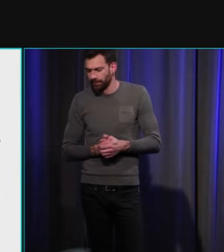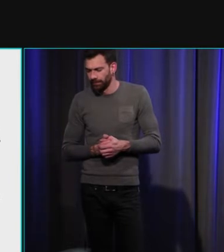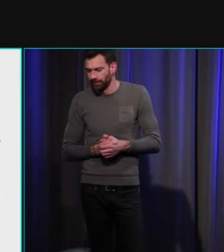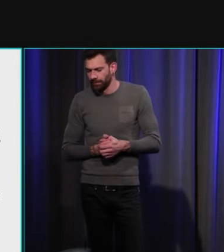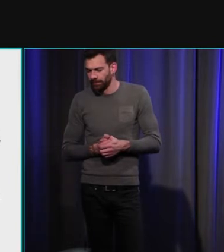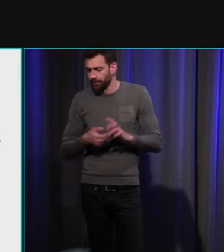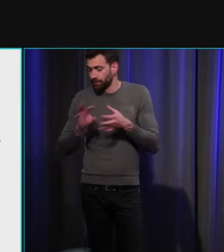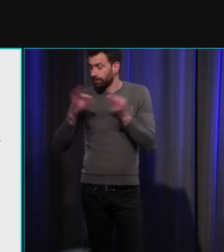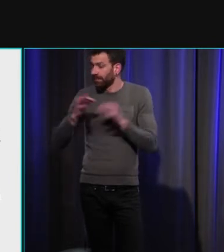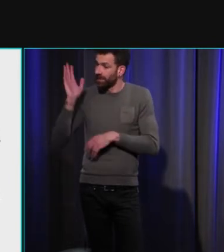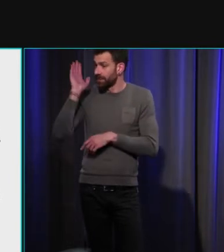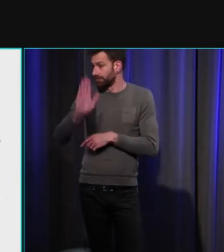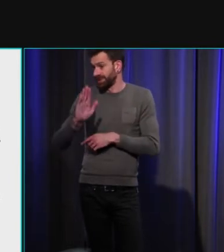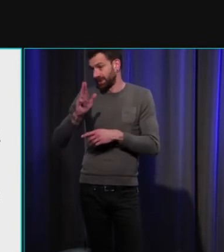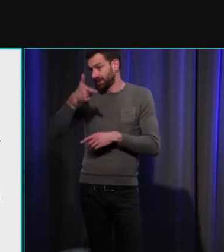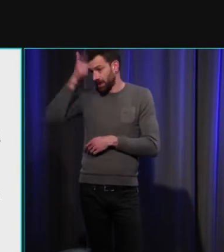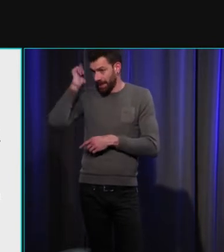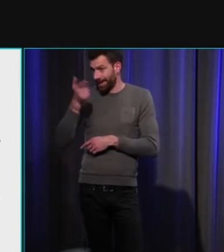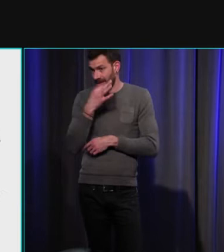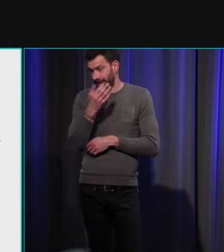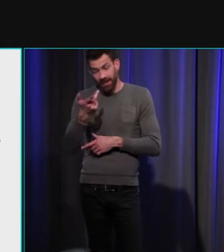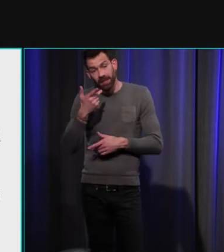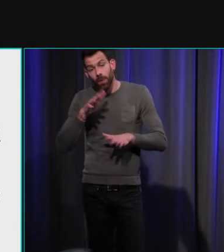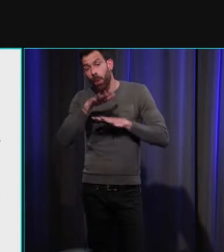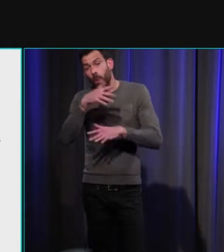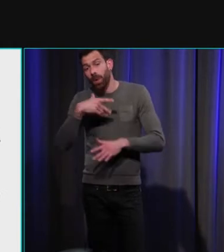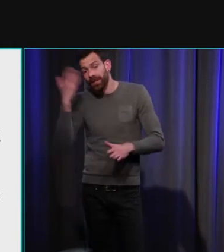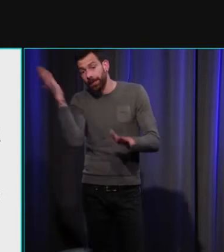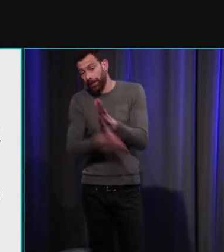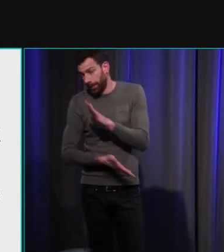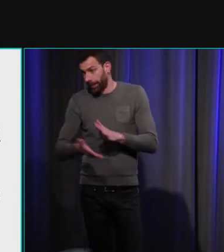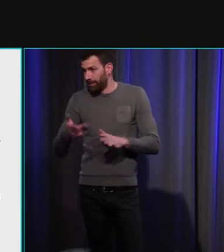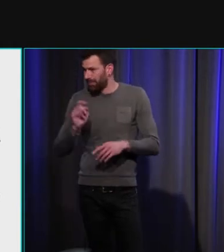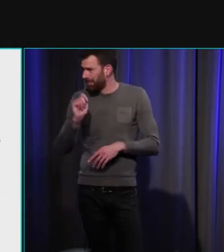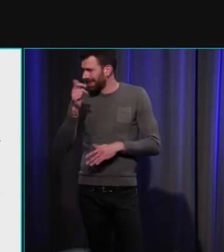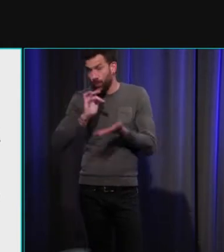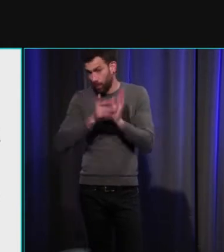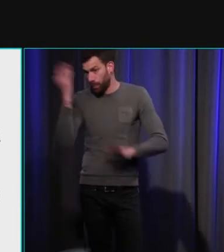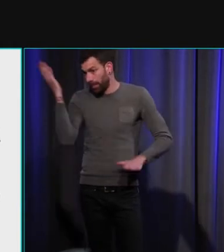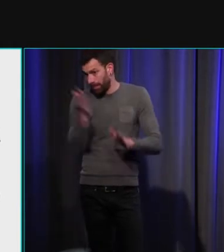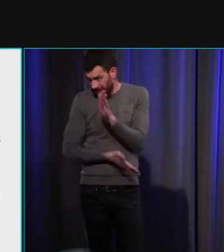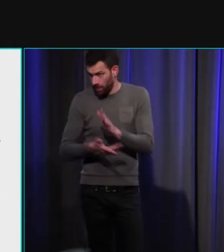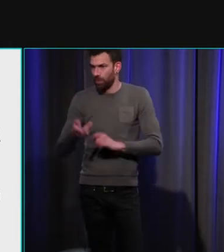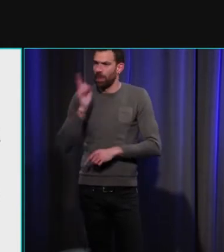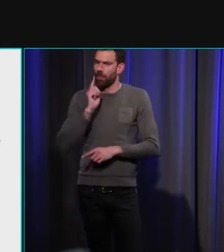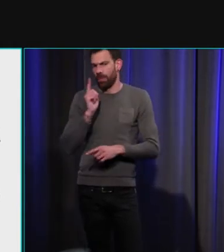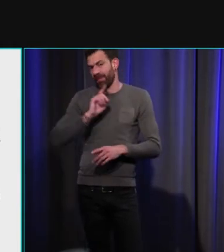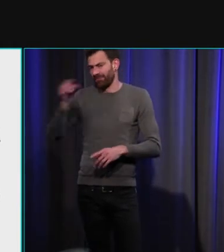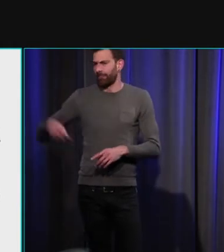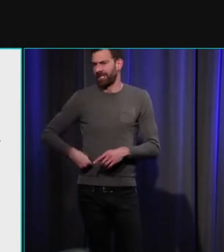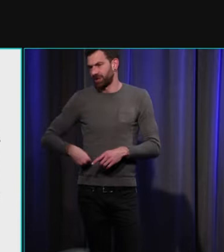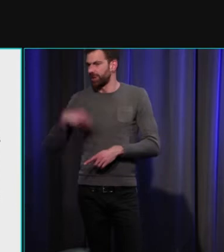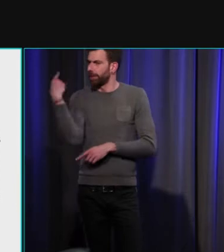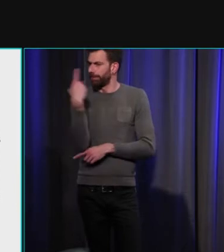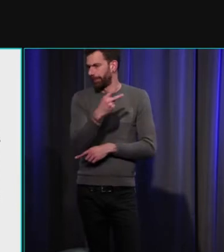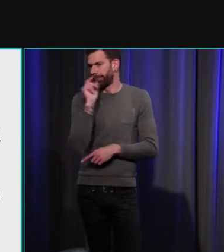l'explication des faillites des croisades parce que presque doublé croisades ont échoué 1 aucune n'a réussi sauf par